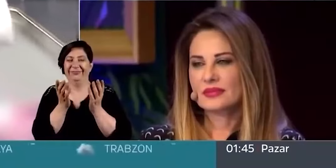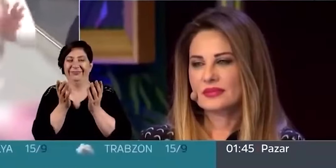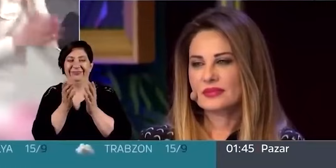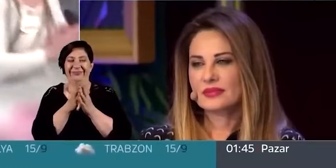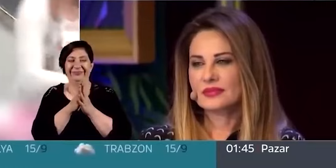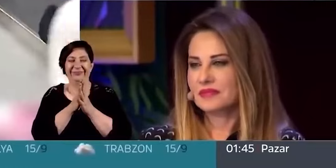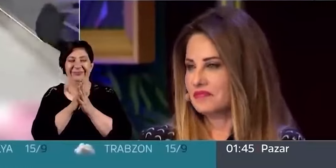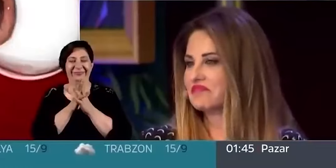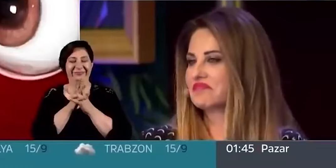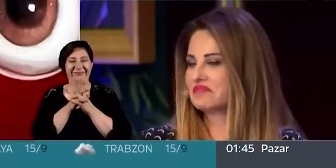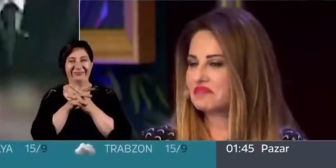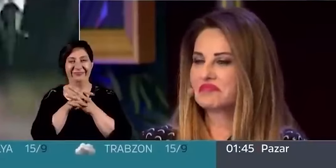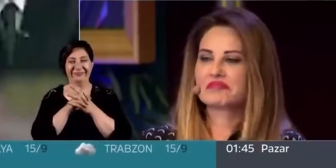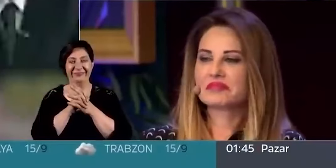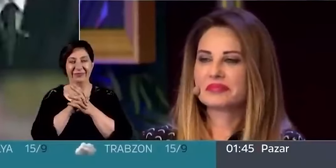Çok klas hareket ha.